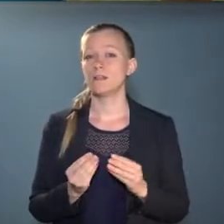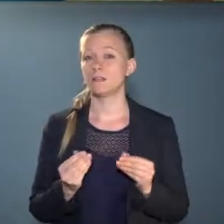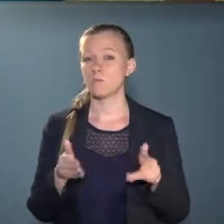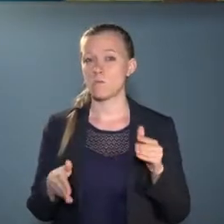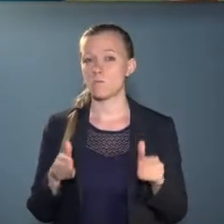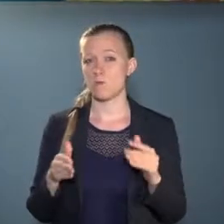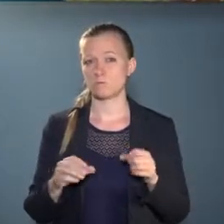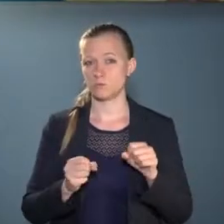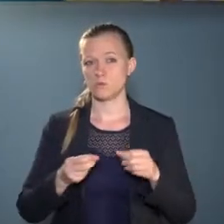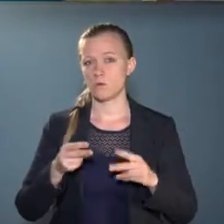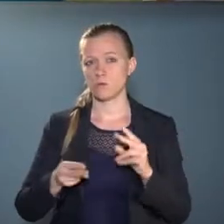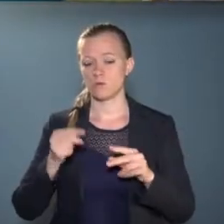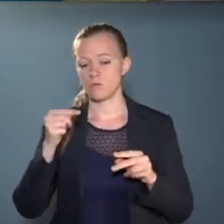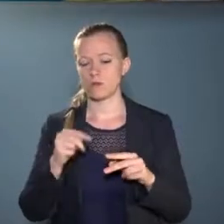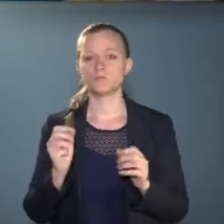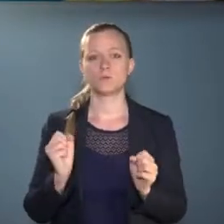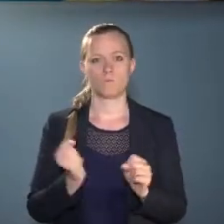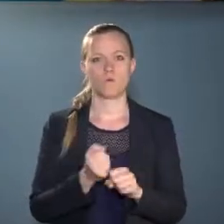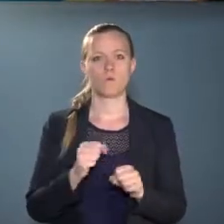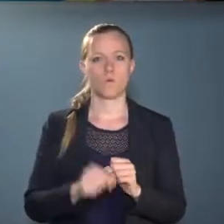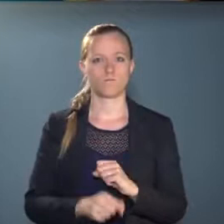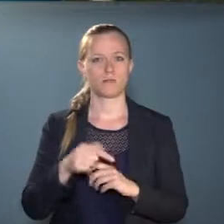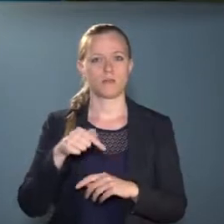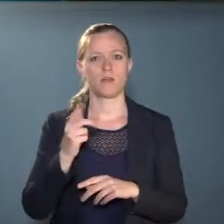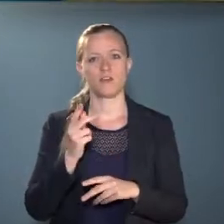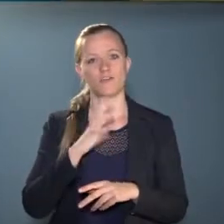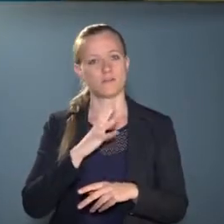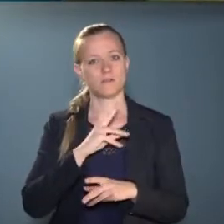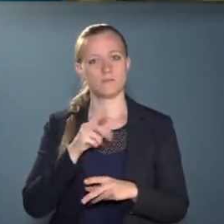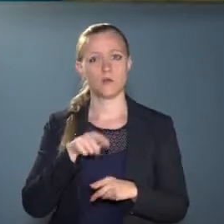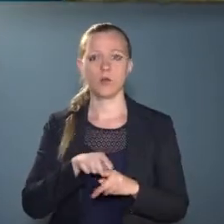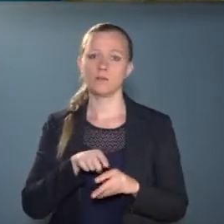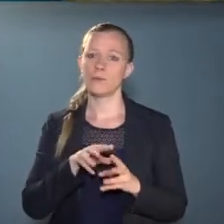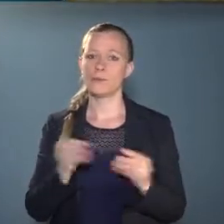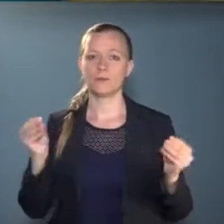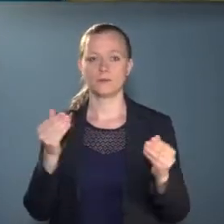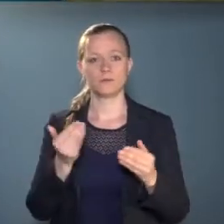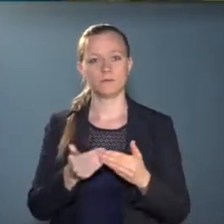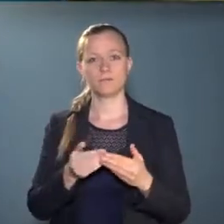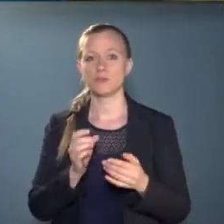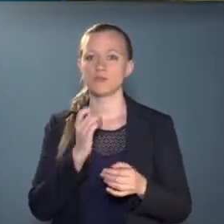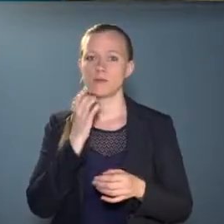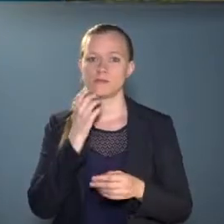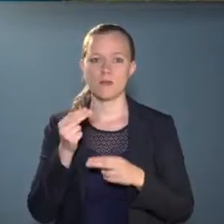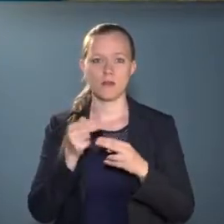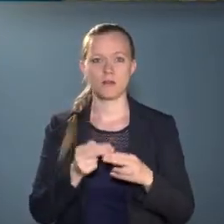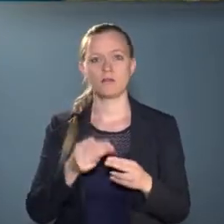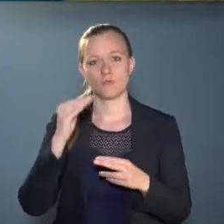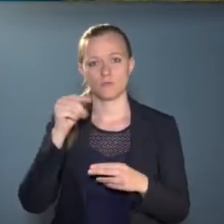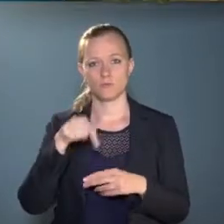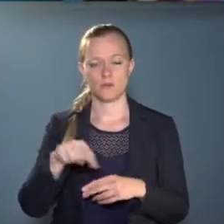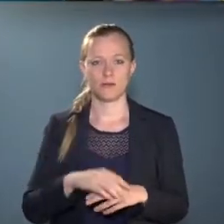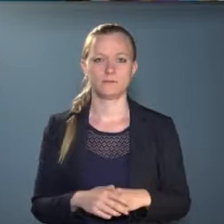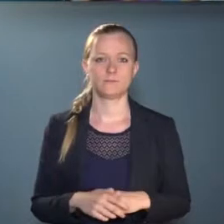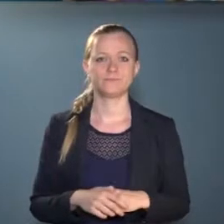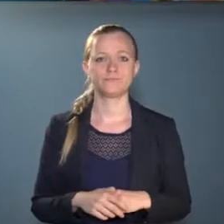működését, amellyel komoly robbanás veszély esetén segítenek a hatástalanításban a speciálisan kiképzett katonák.